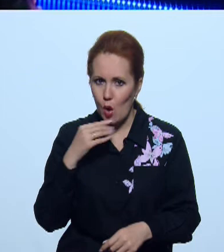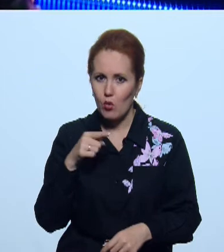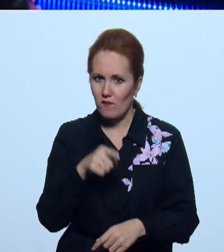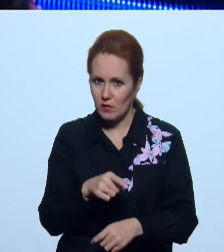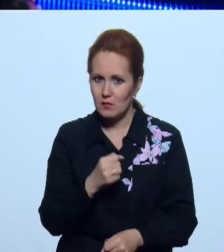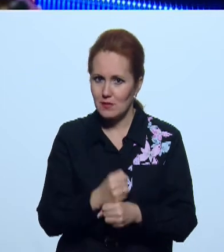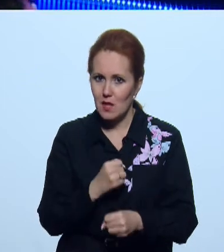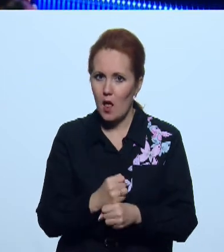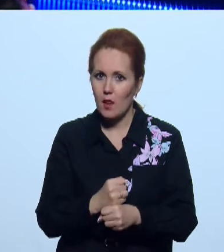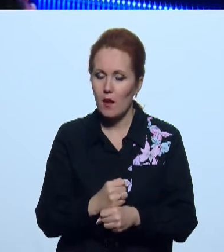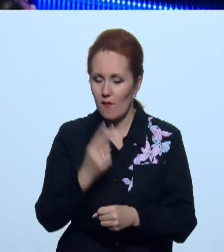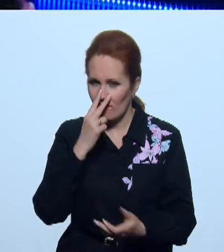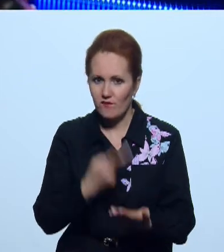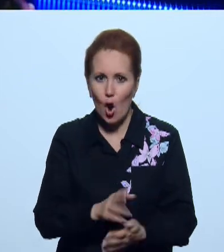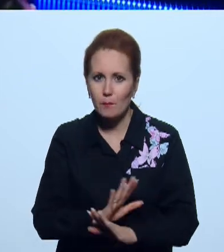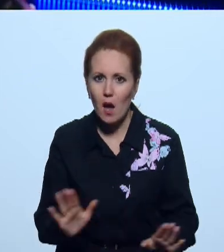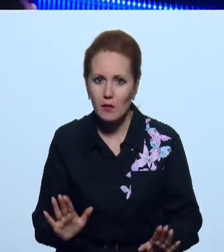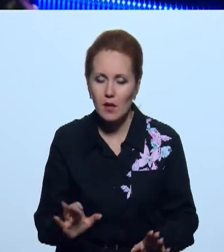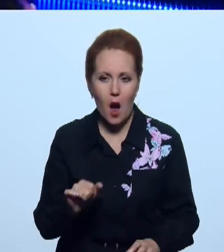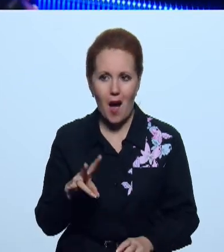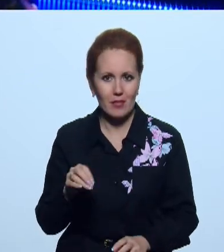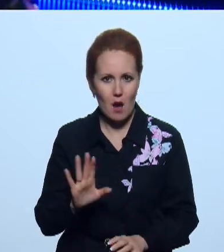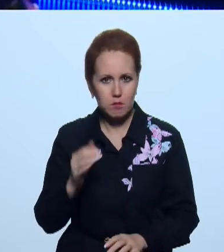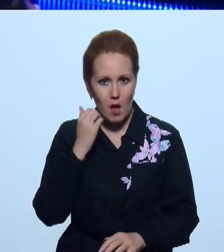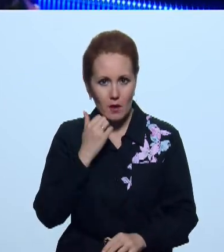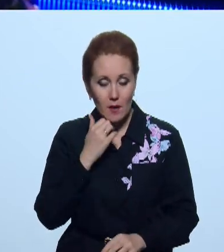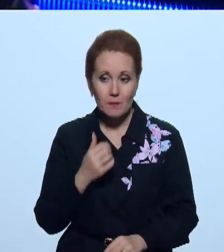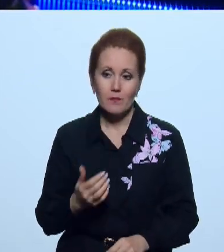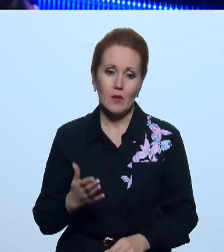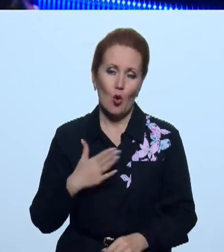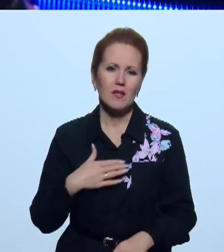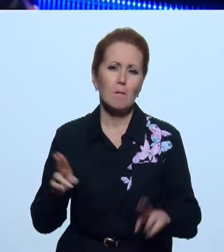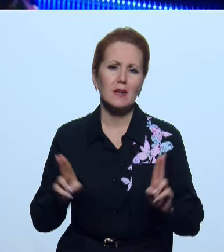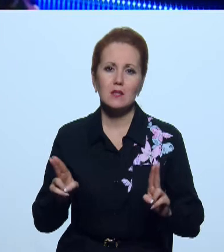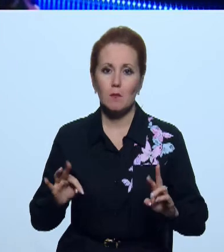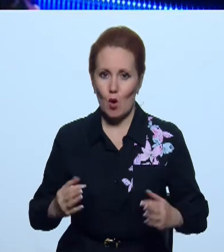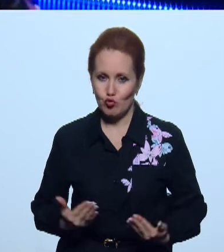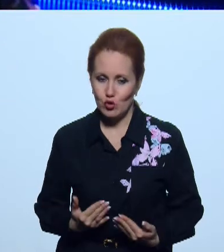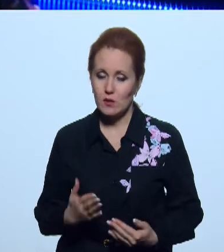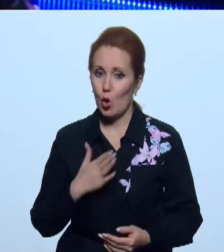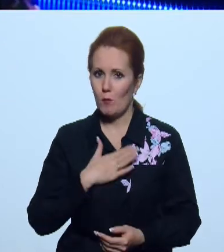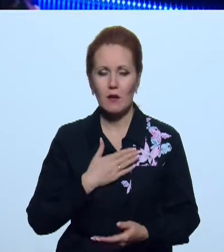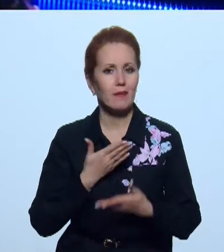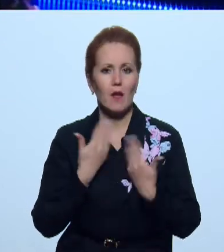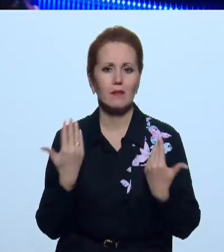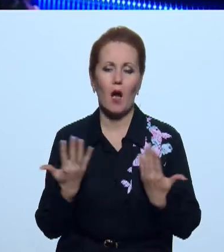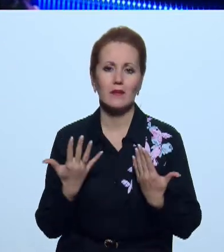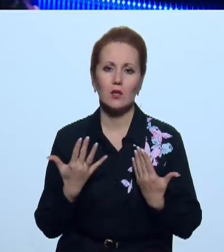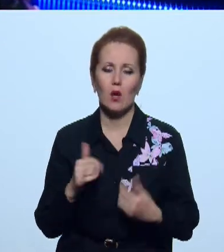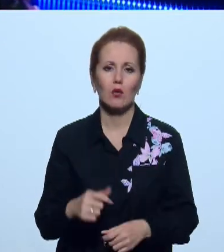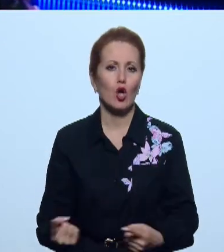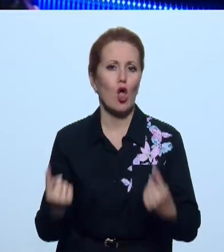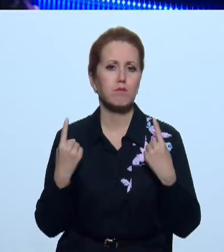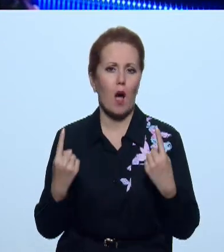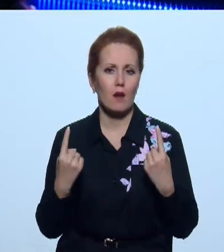благодаря. Я, честно говоря, вот у меня принцип такой по жизни, у меня нет каких-то вот